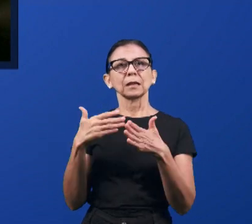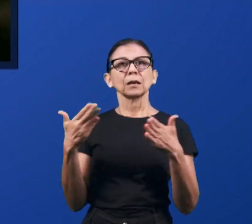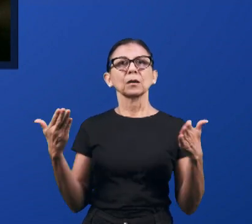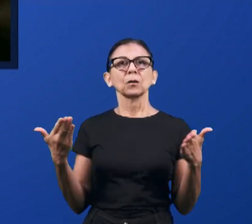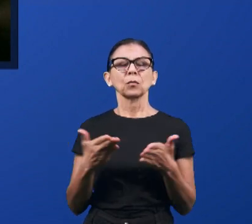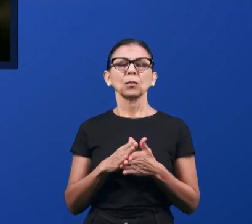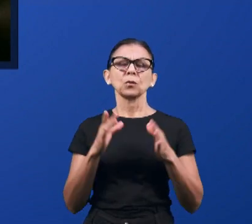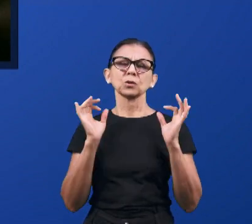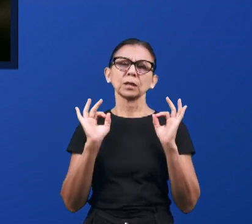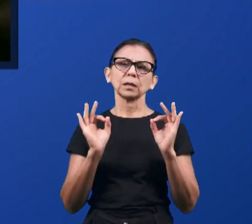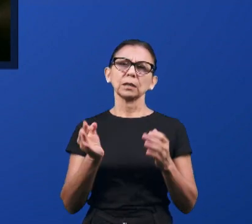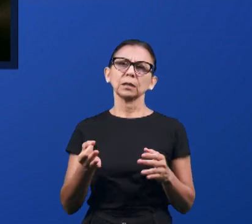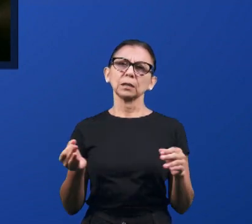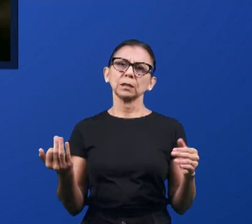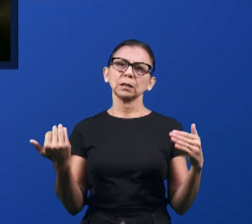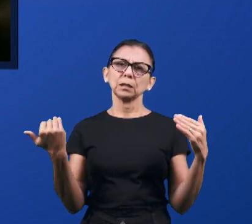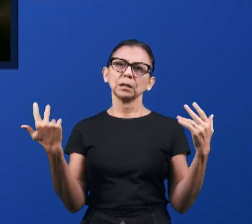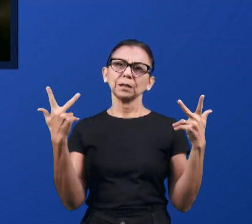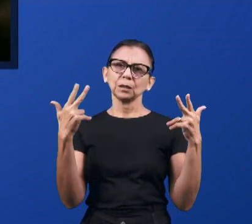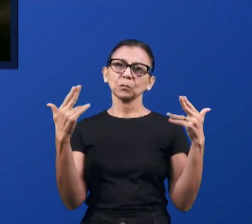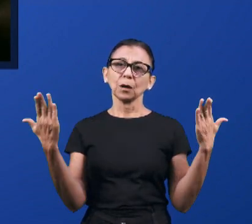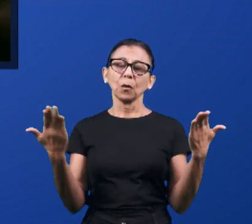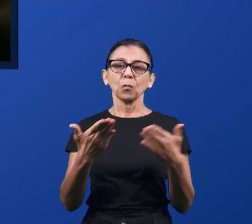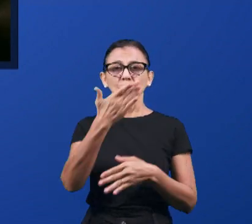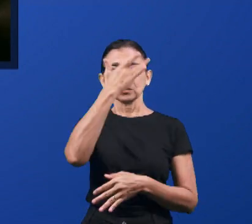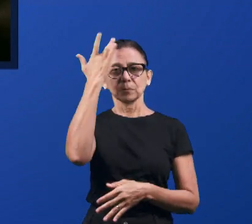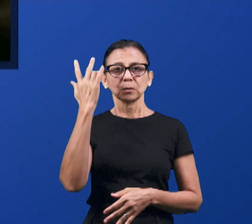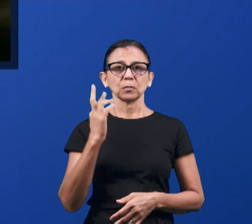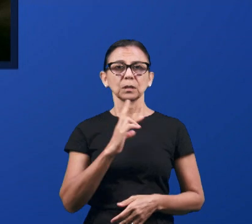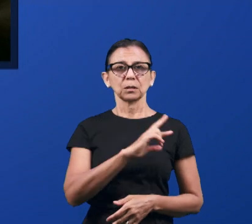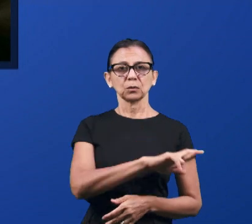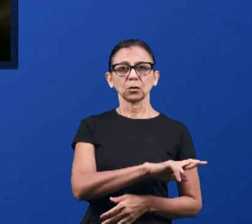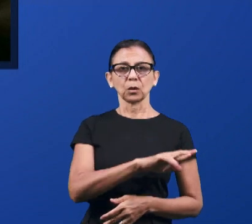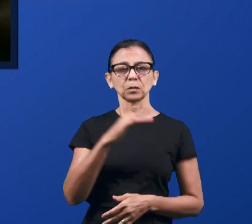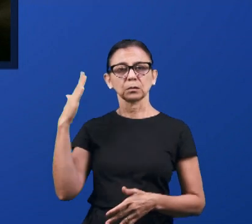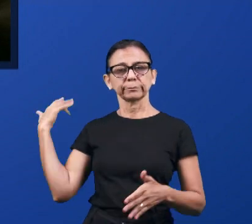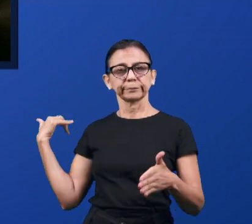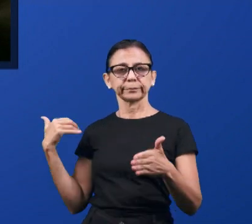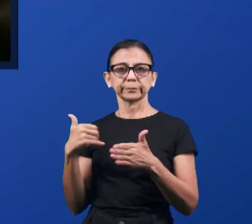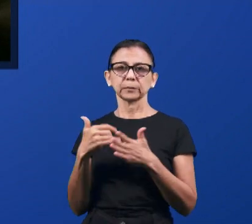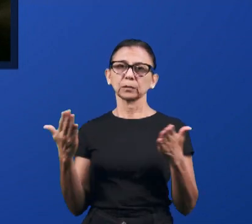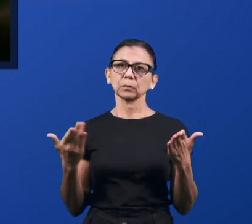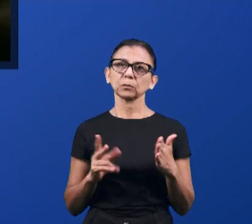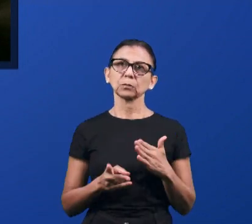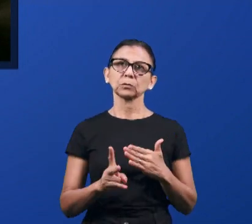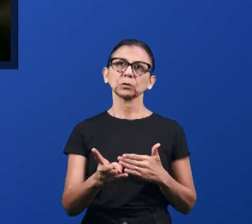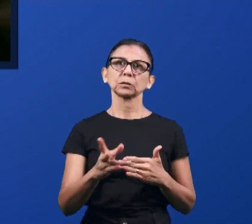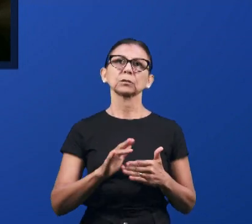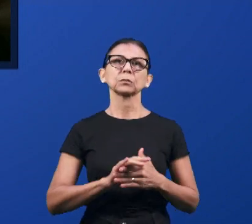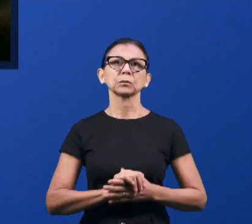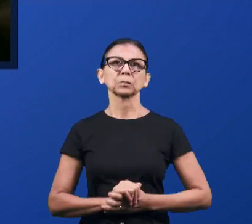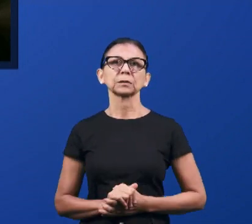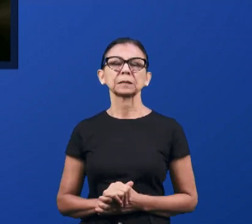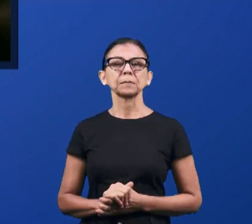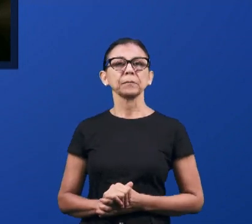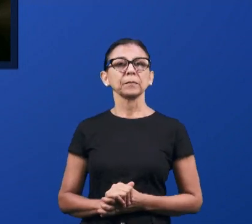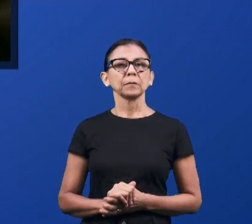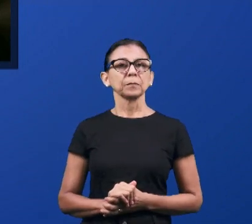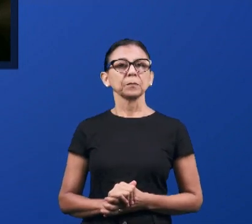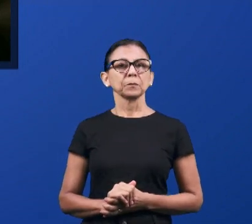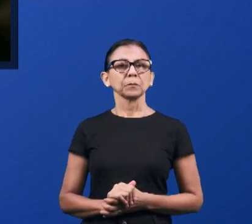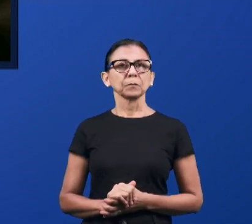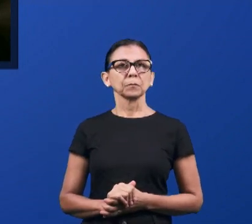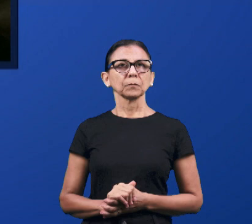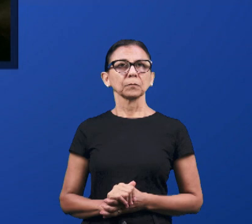exactement le religieux de nos jours, parce qu'il cherche toujours des excuses pour argumenter